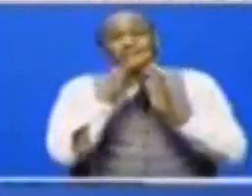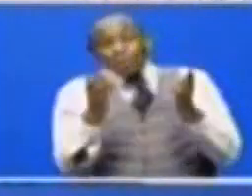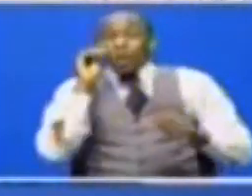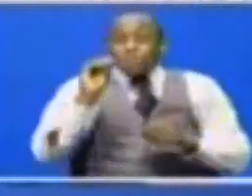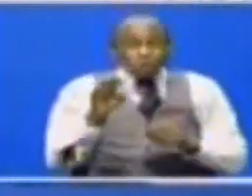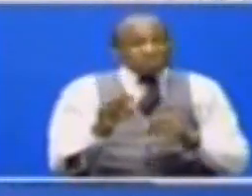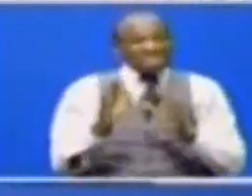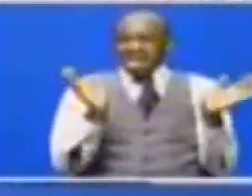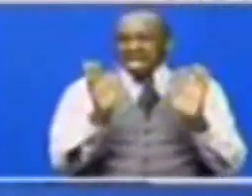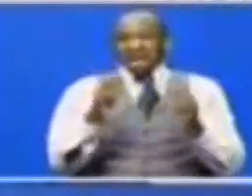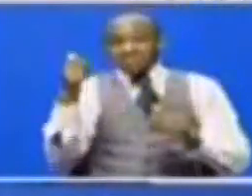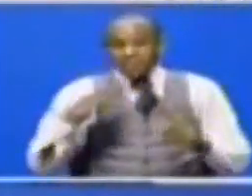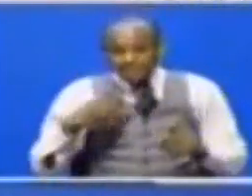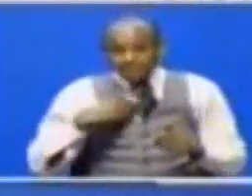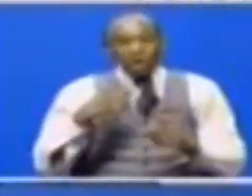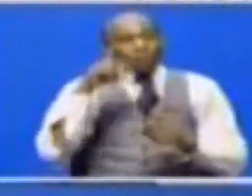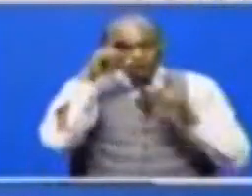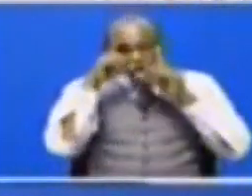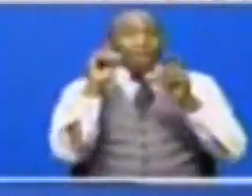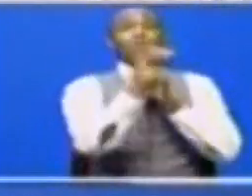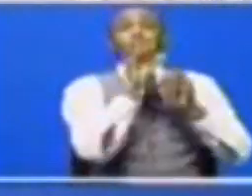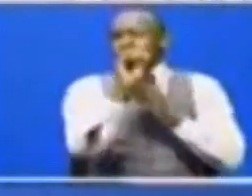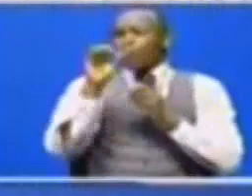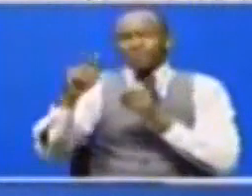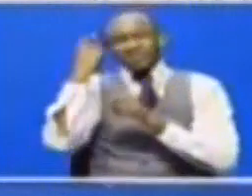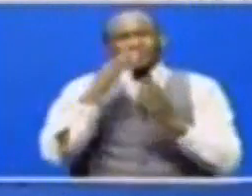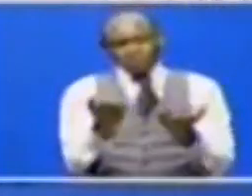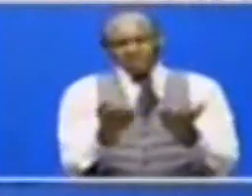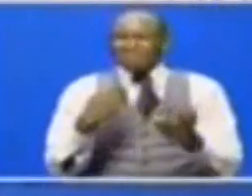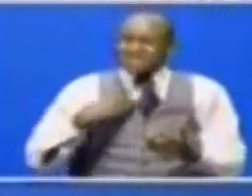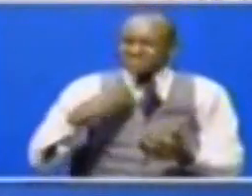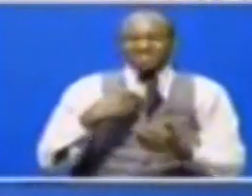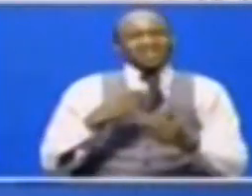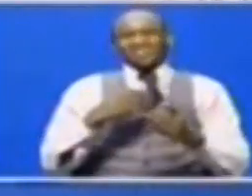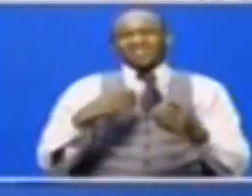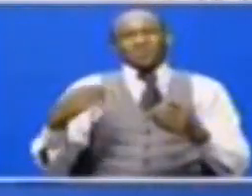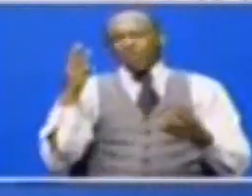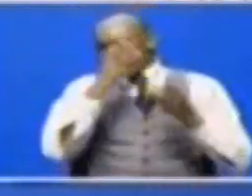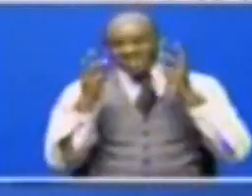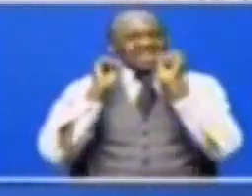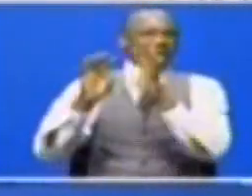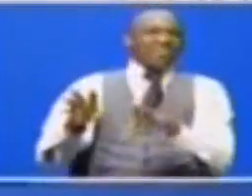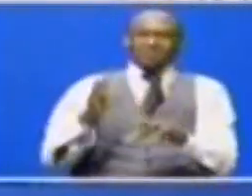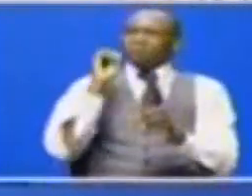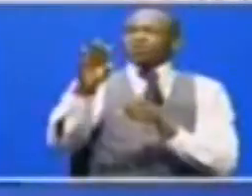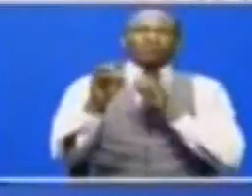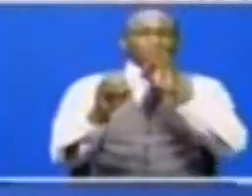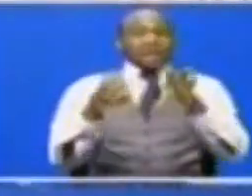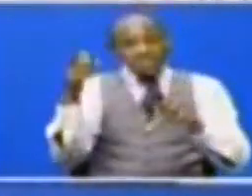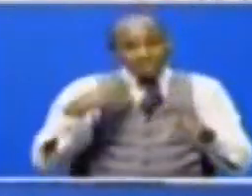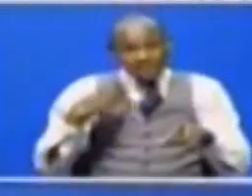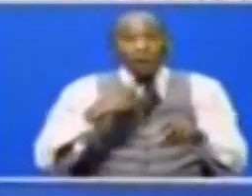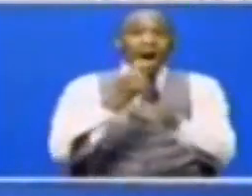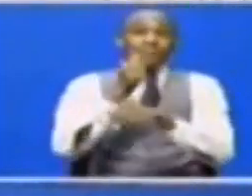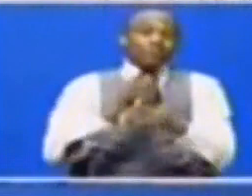na kusema wengine wanatoa picha yangu naweka kila mahali. Huwa mimi nishughuliki sana na mambo ya Facebook sababu wengine wananiita